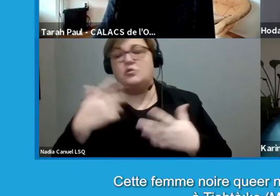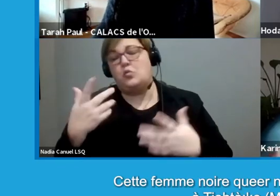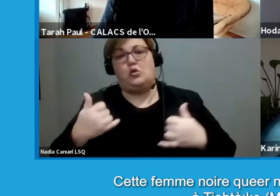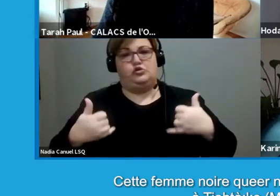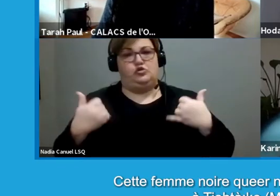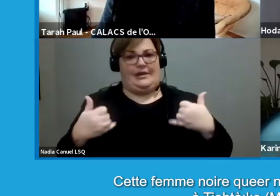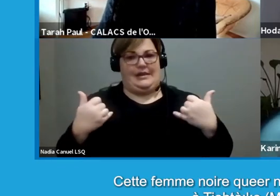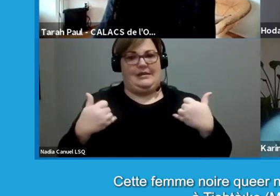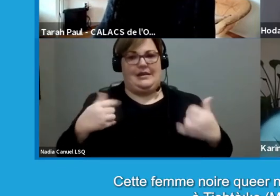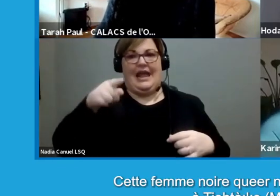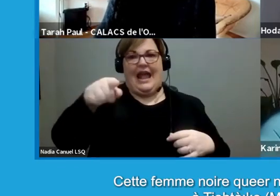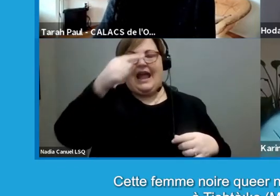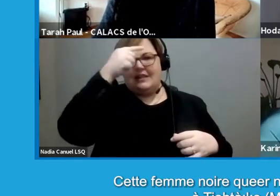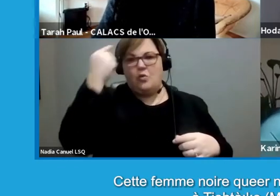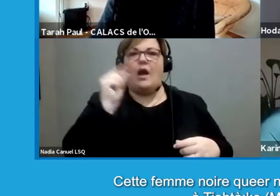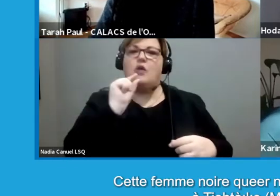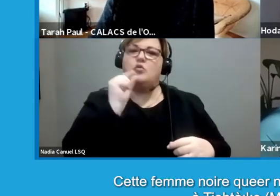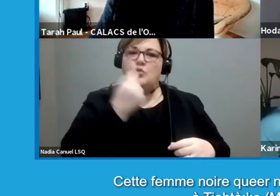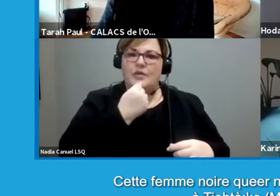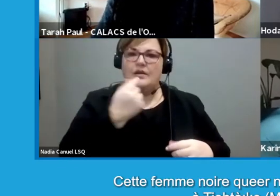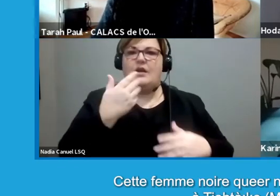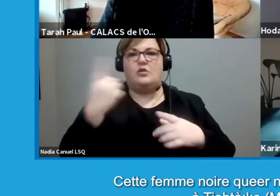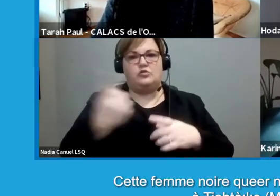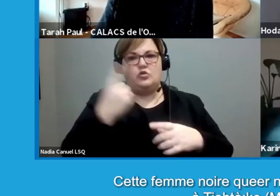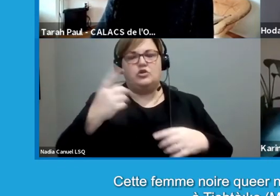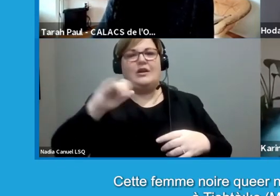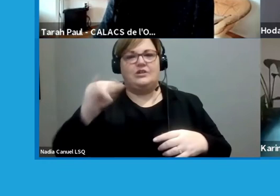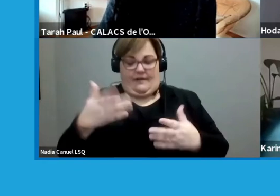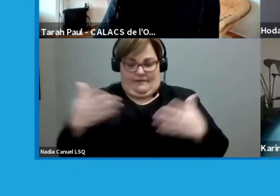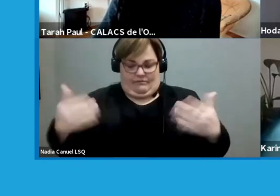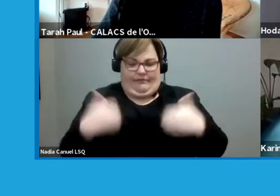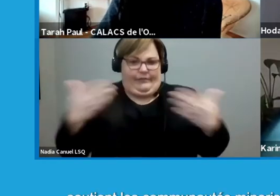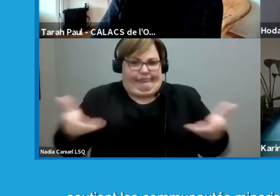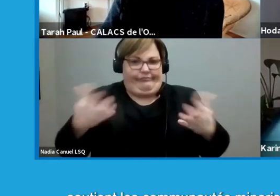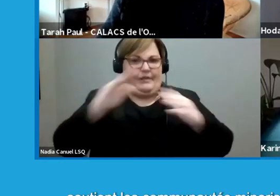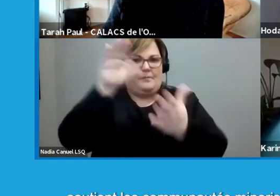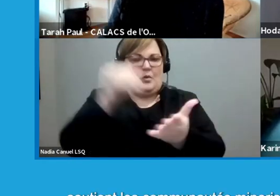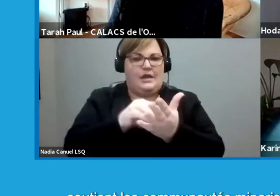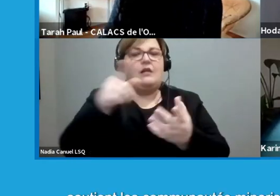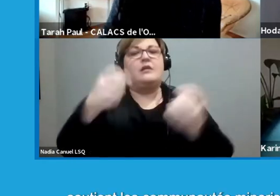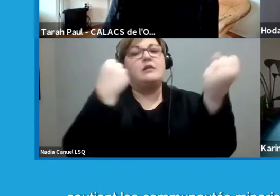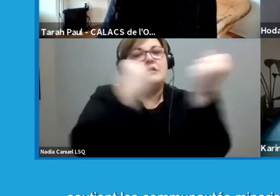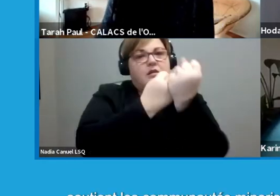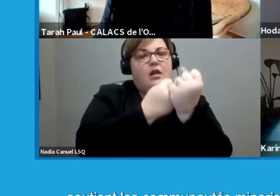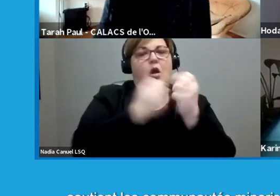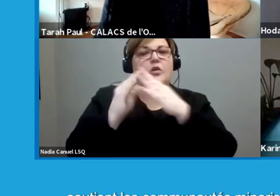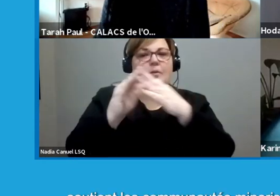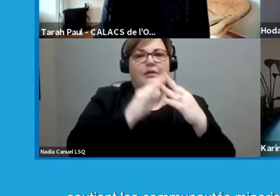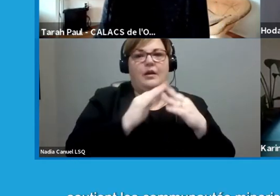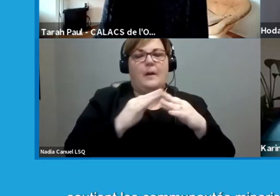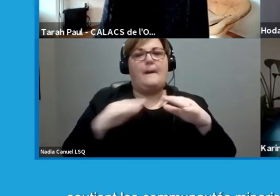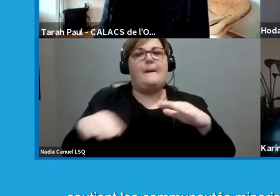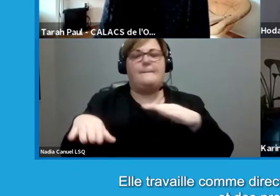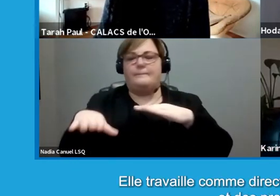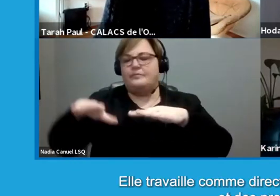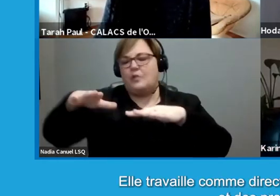Cette femme noire queer, née et vivant toujours à Jaujage, Montréal, soutient les communautés minorisées à leur